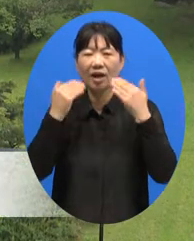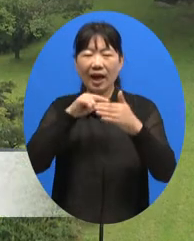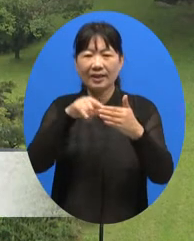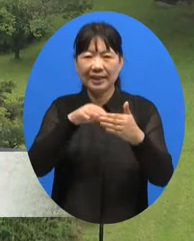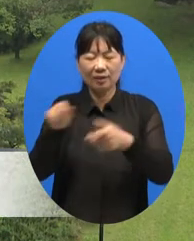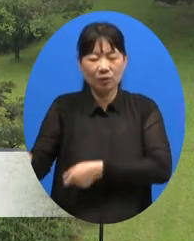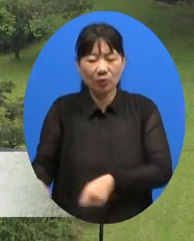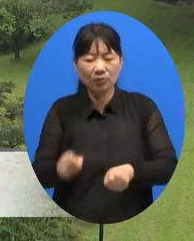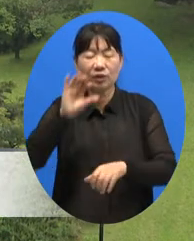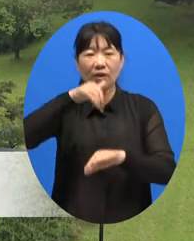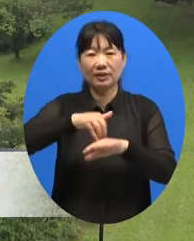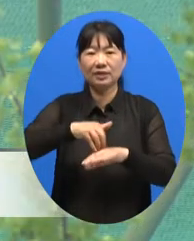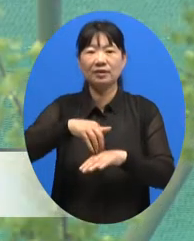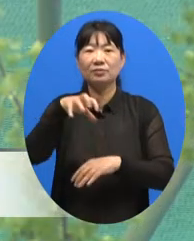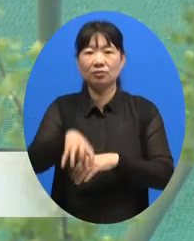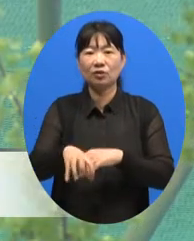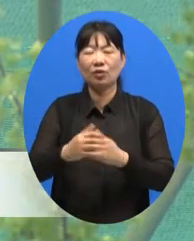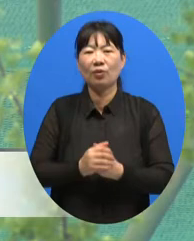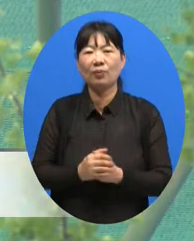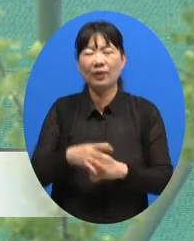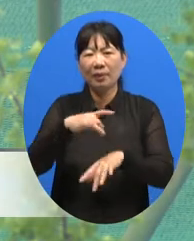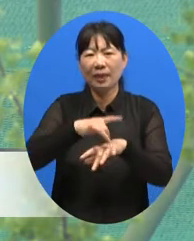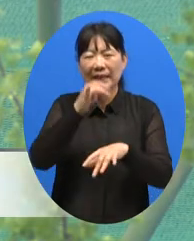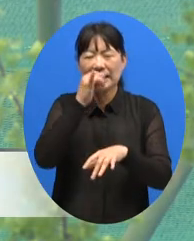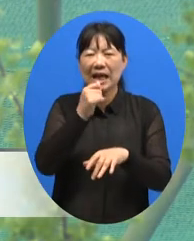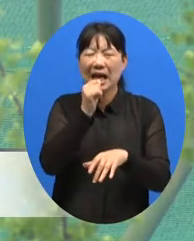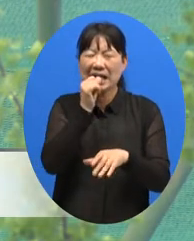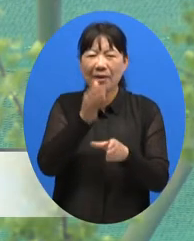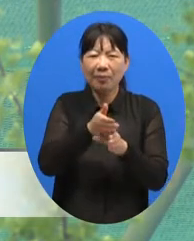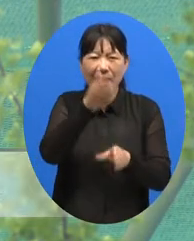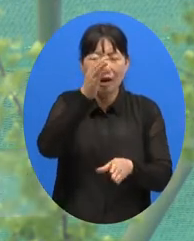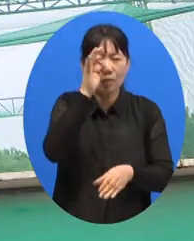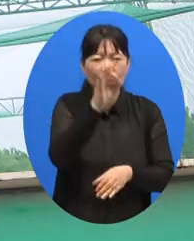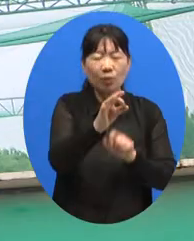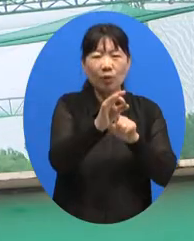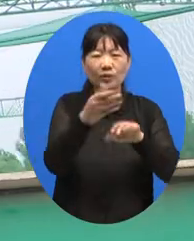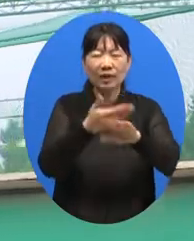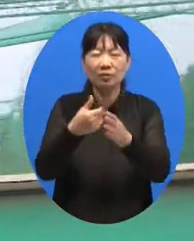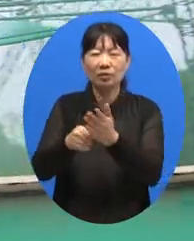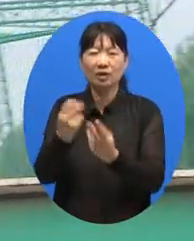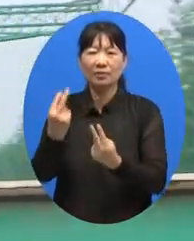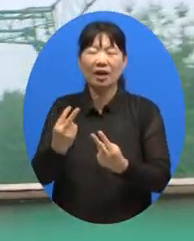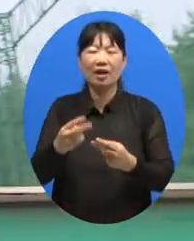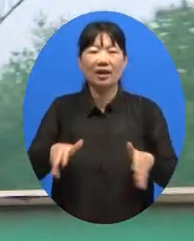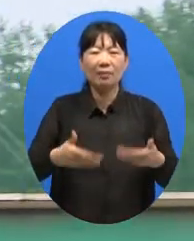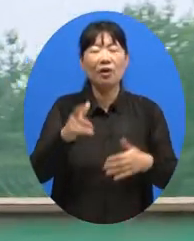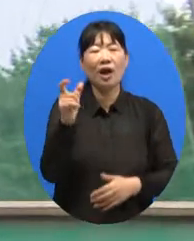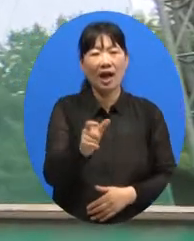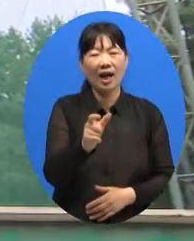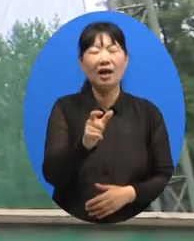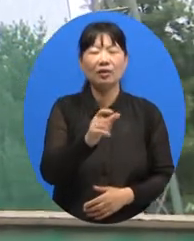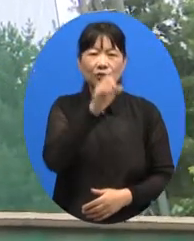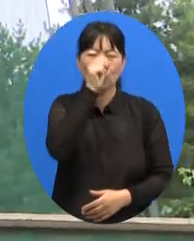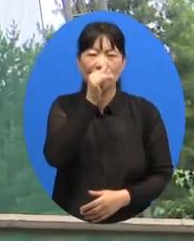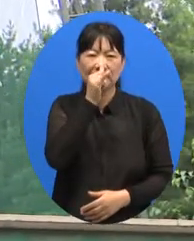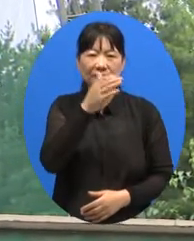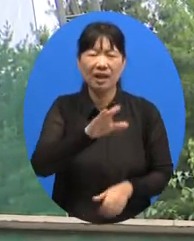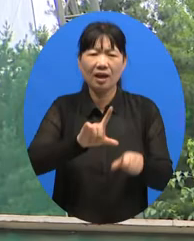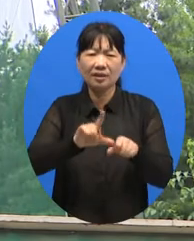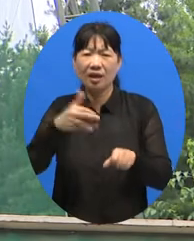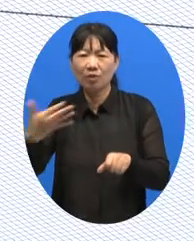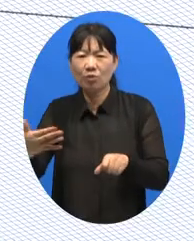대학 캠퍼스 안에 있는 골프 연습장입니다. 뼈대를 이룬 철탑은 다른 소재에 비해 가볍고 강하다는 장점이 있는